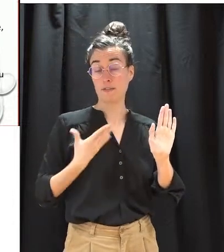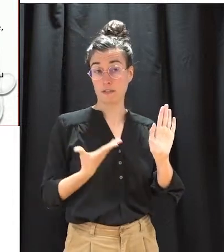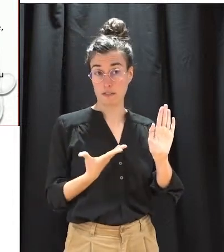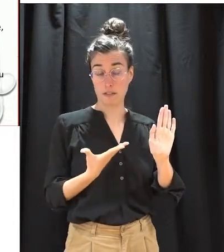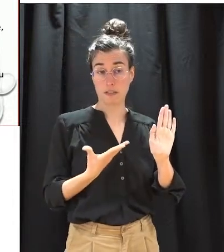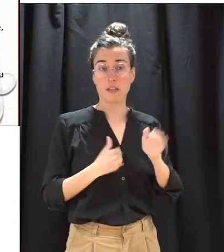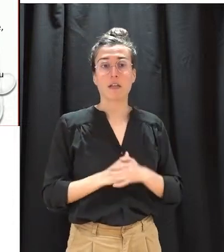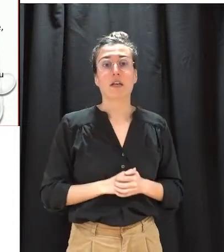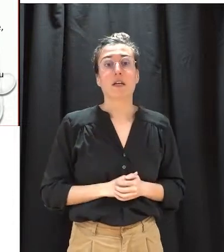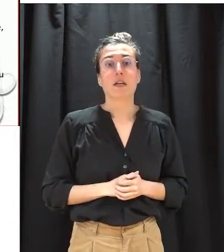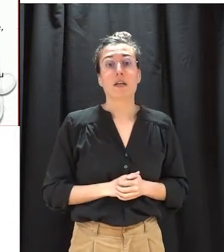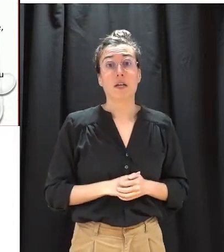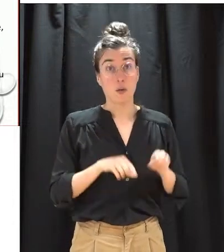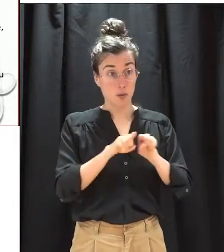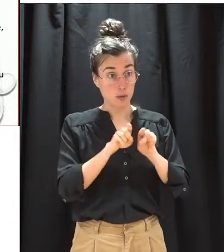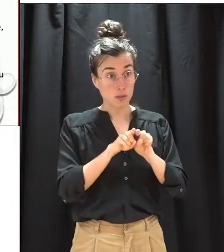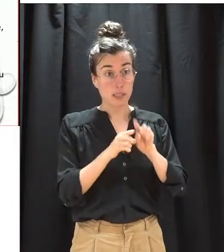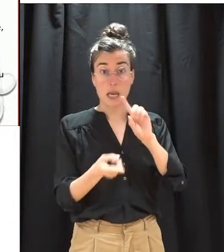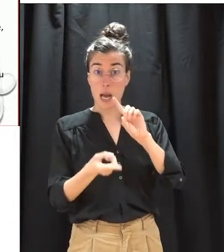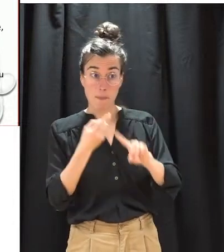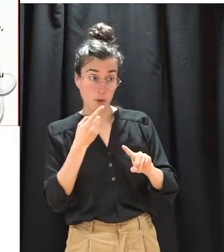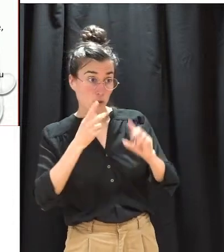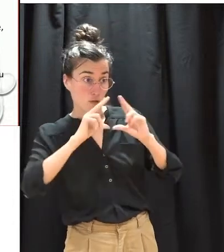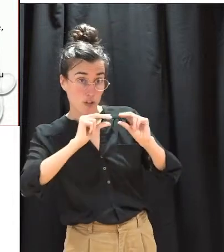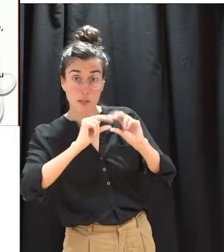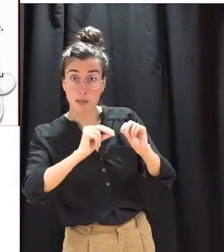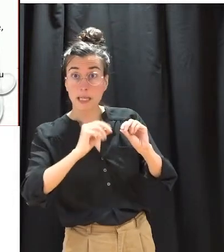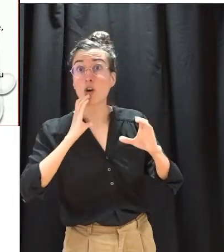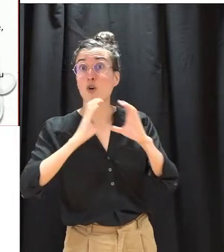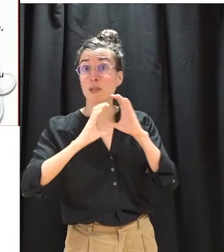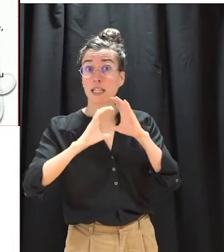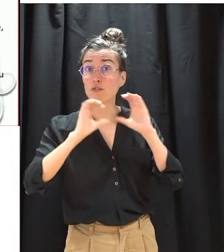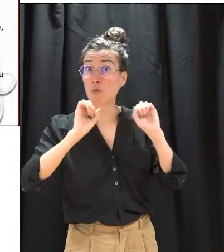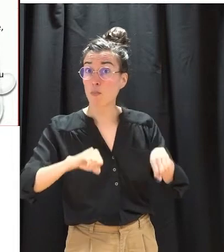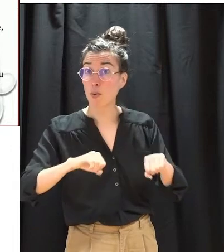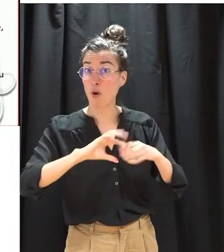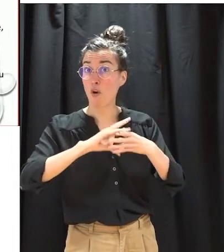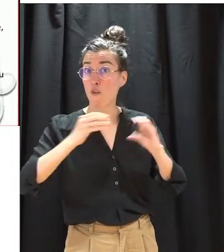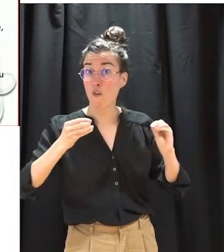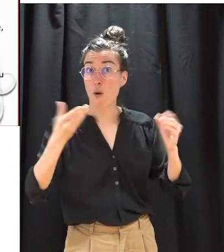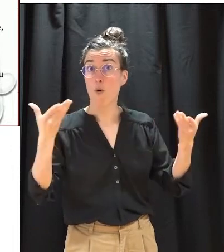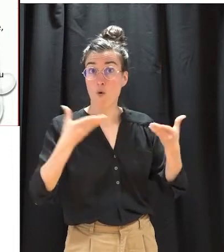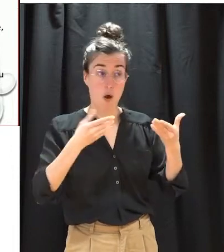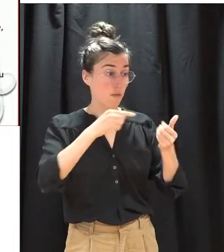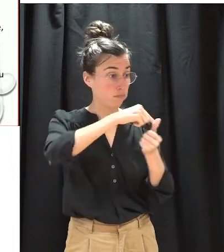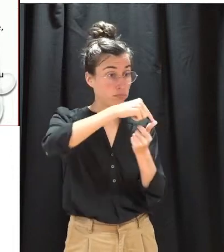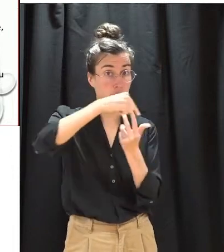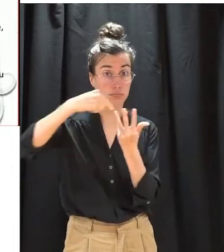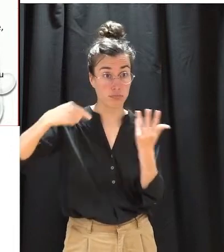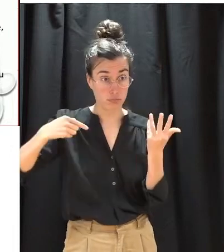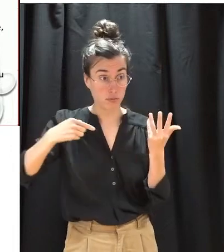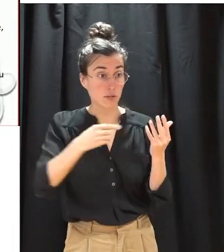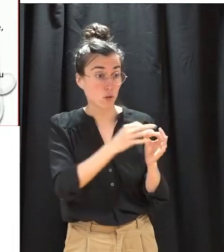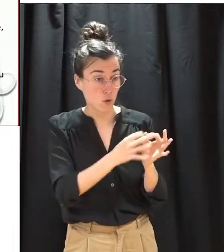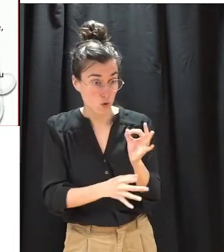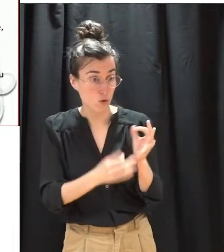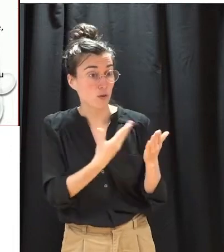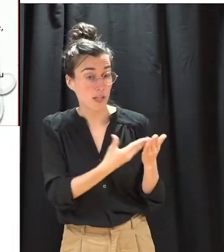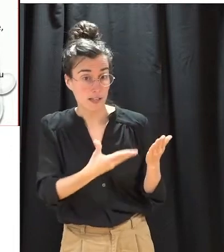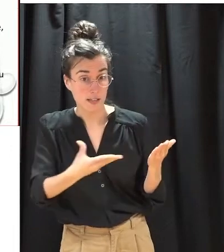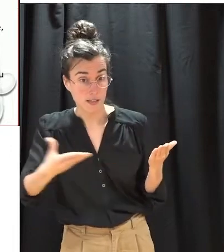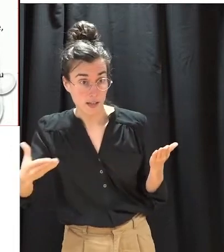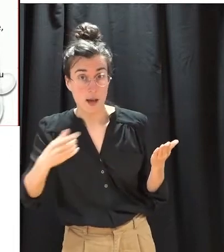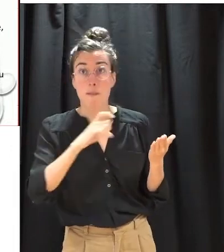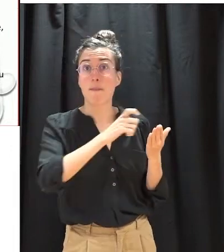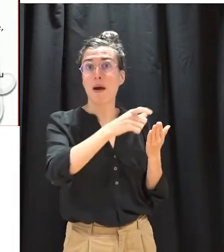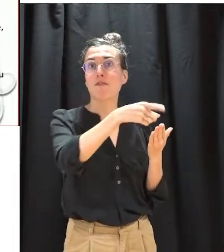de leur expliquer les différents modes de communication qui vont permettre aux parents de choisir un projet éducatif linguistique. Est-ce qu'ils vont faire ce